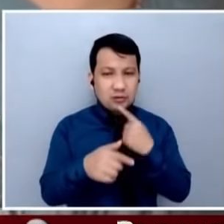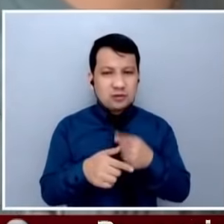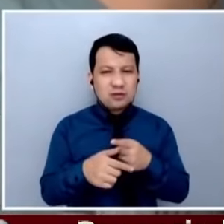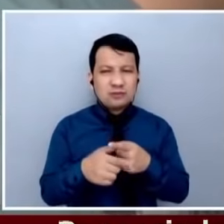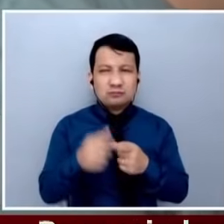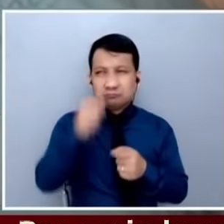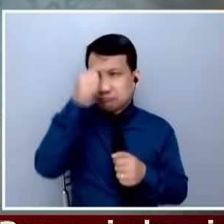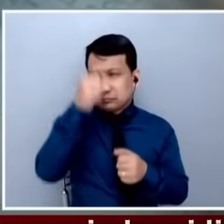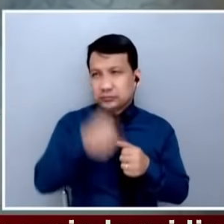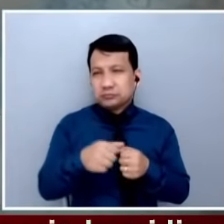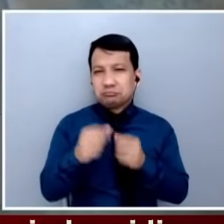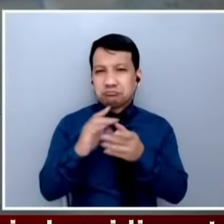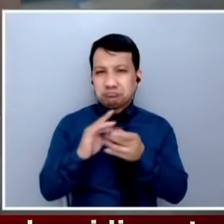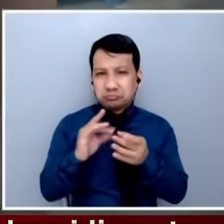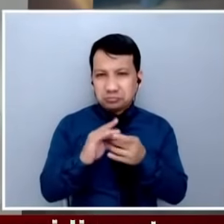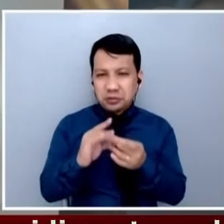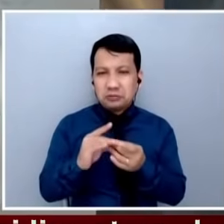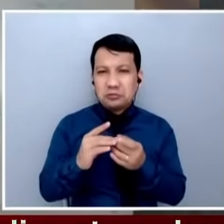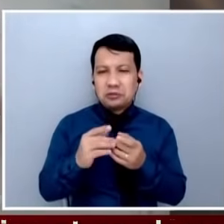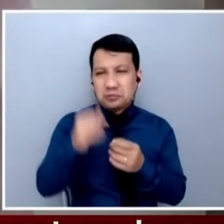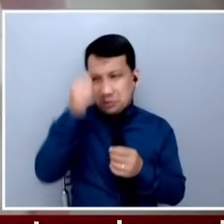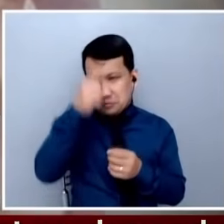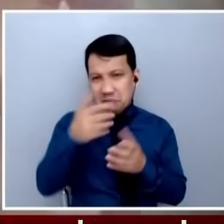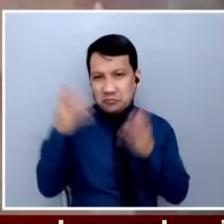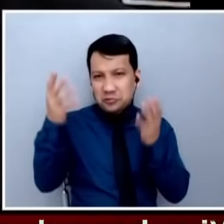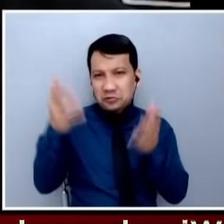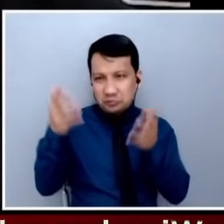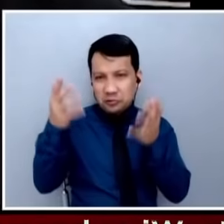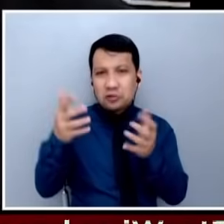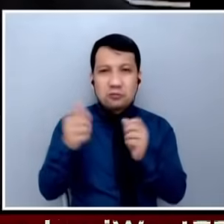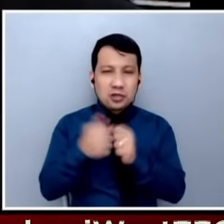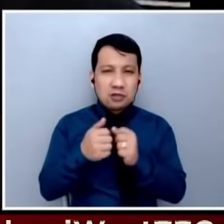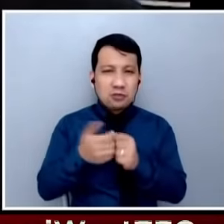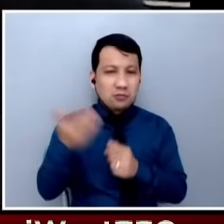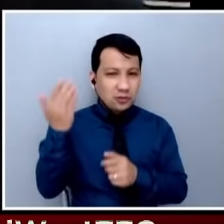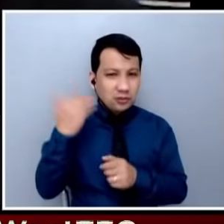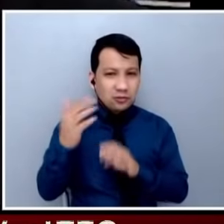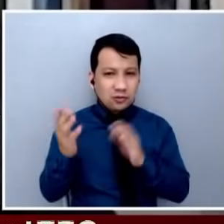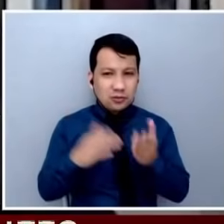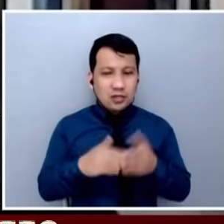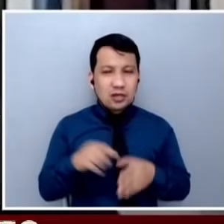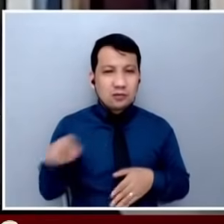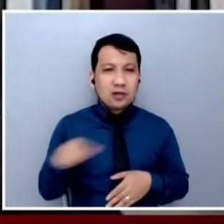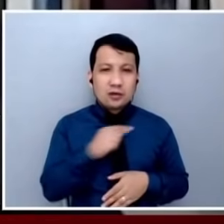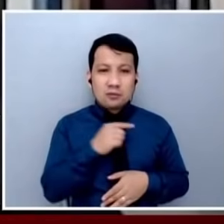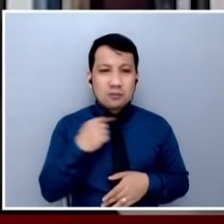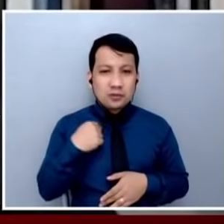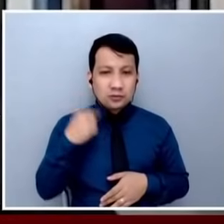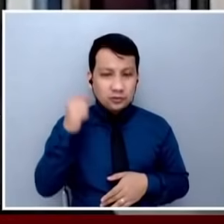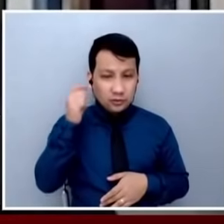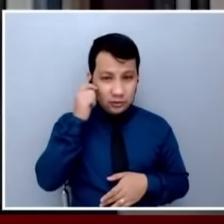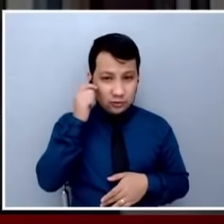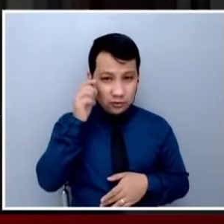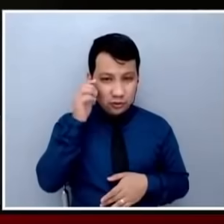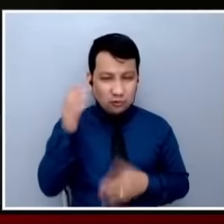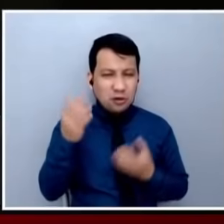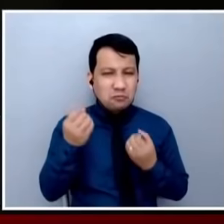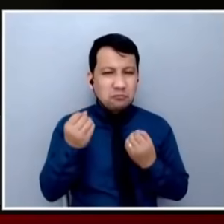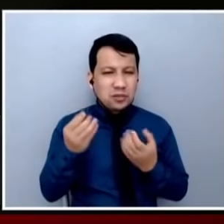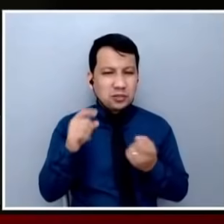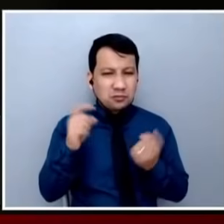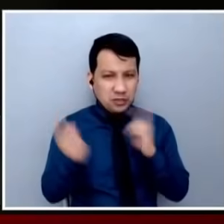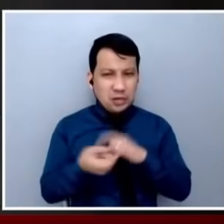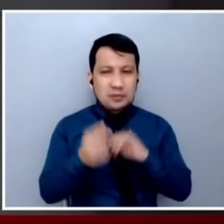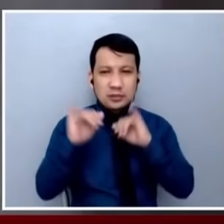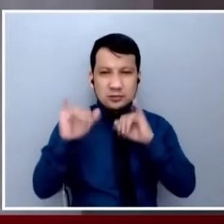at pagkwentuhan ng magagandang alaala kasama sila. Para kay Father Tito Kaluwag, marami mang nabago,